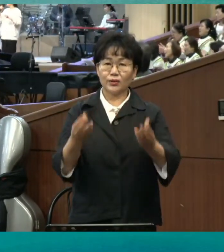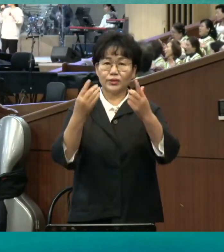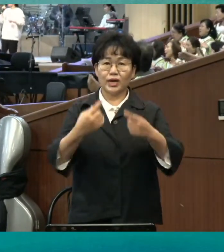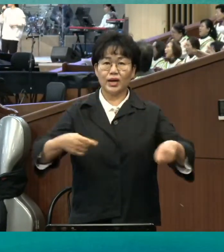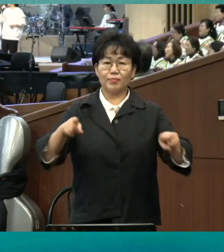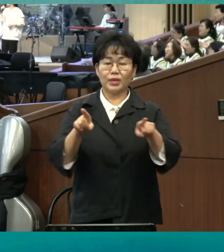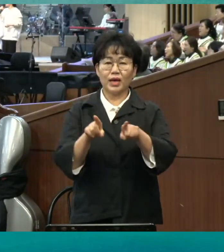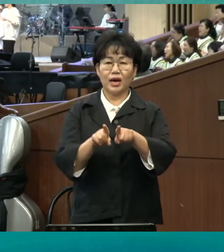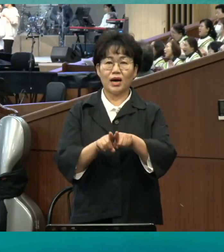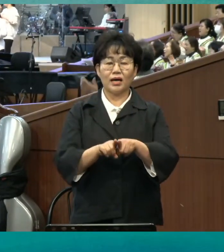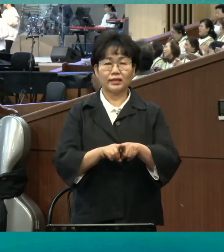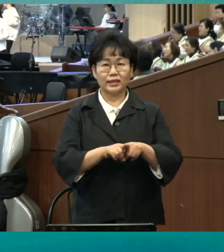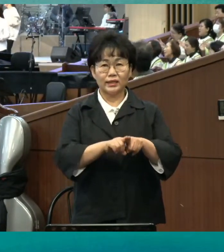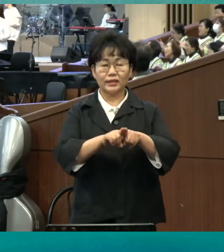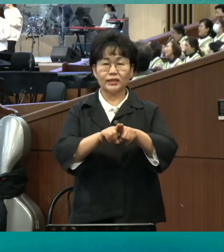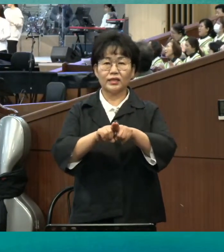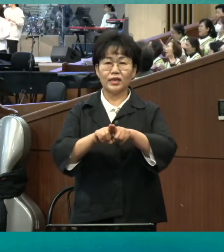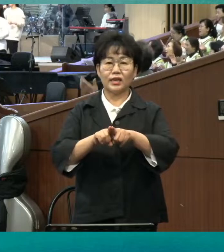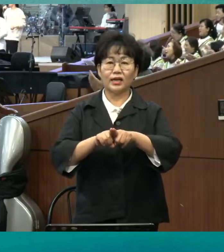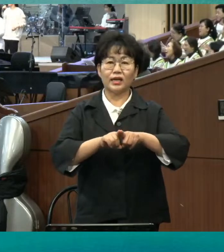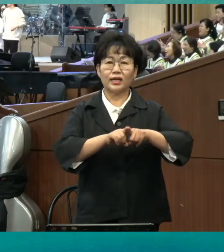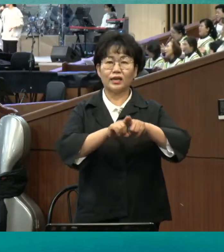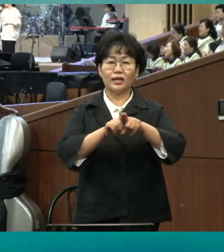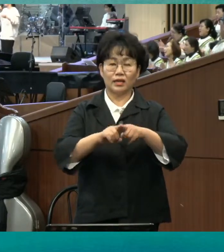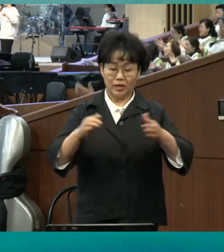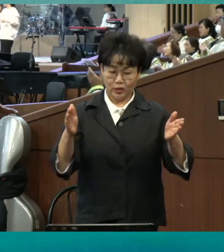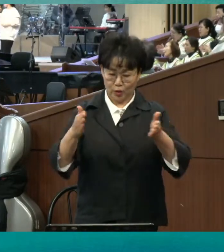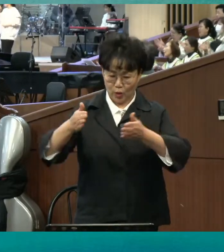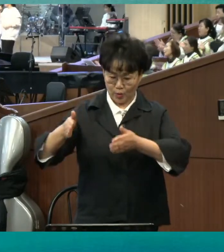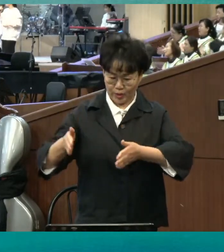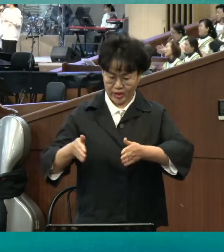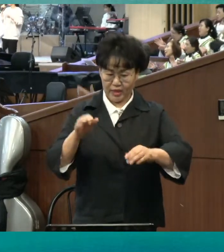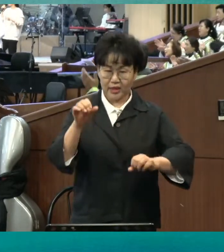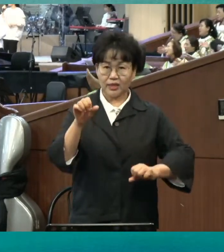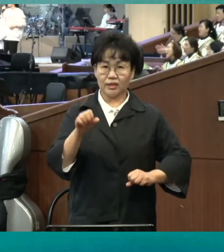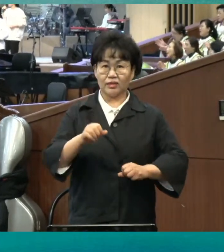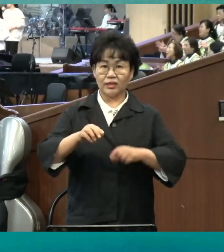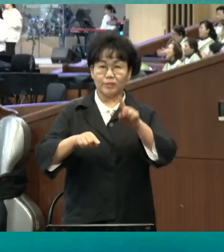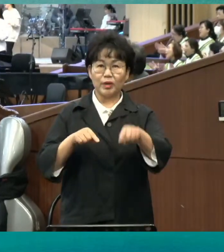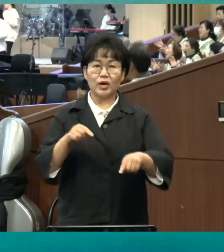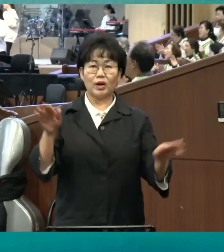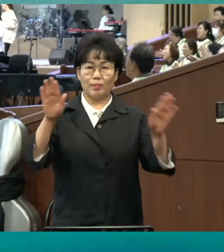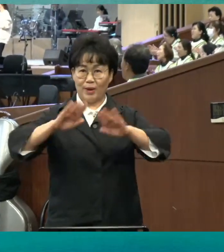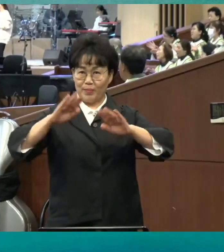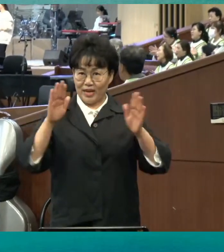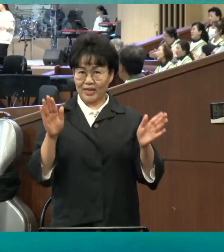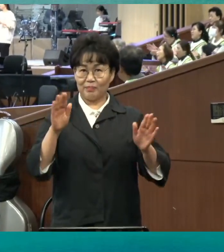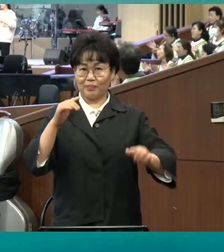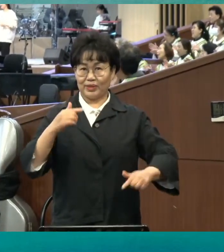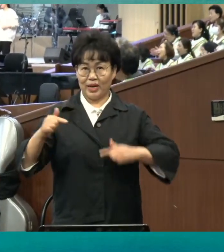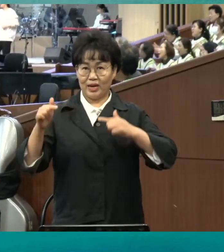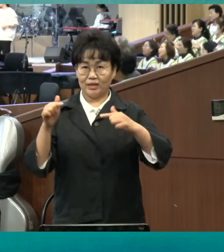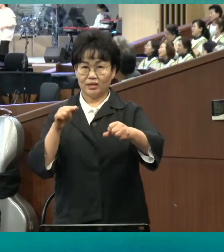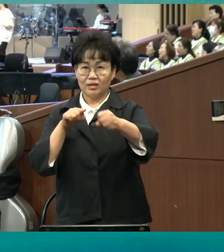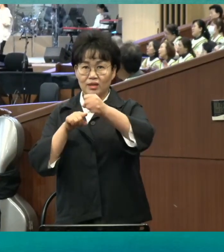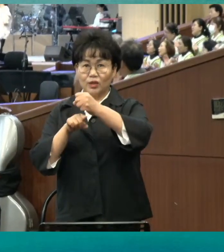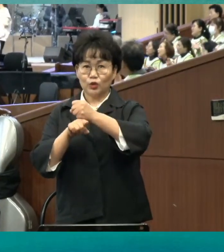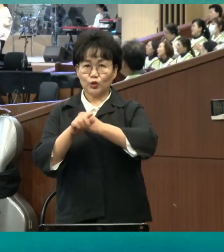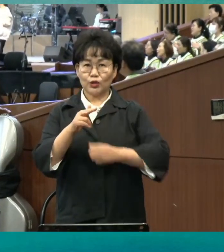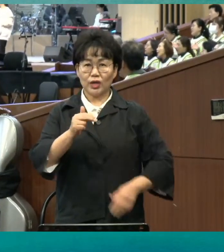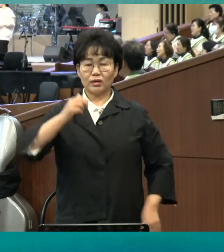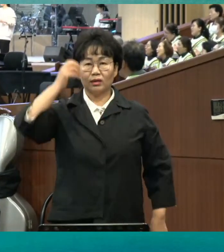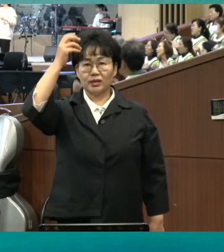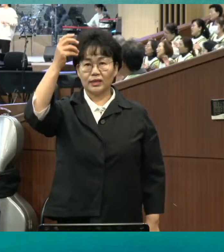할렐루야 함께 하시네. 좁은 길을 걸으며 밤낮 기뻐하는 것